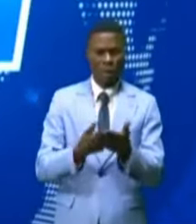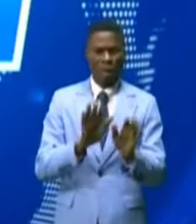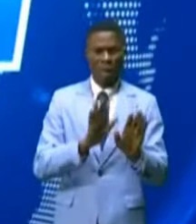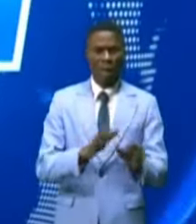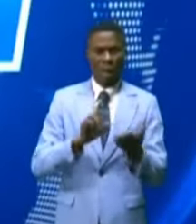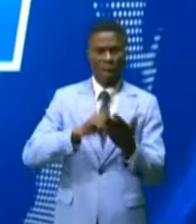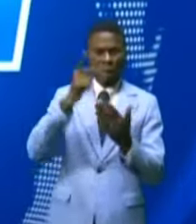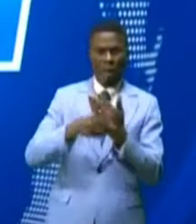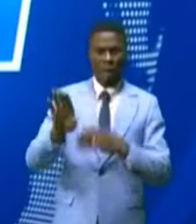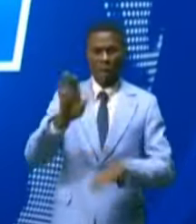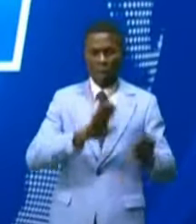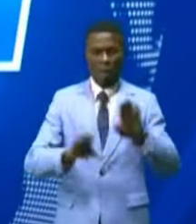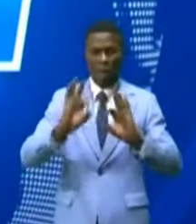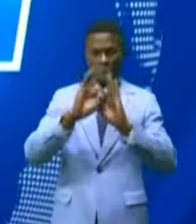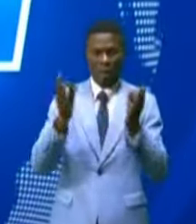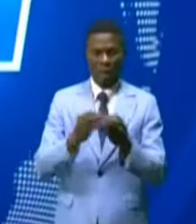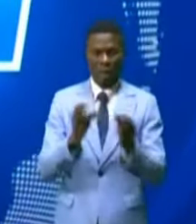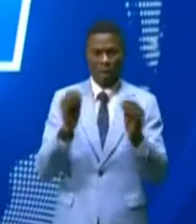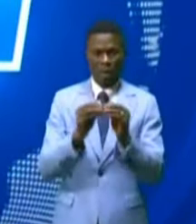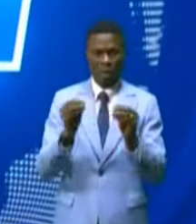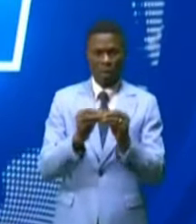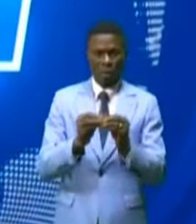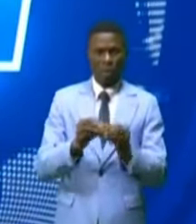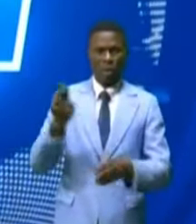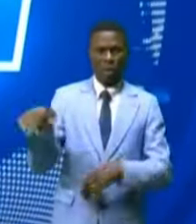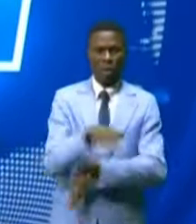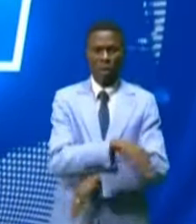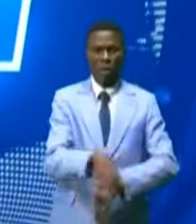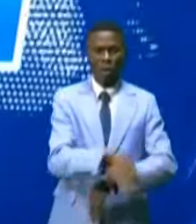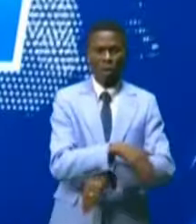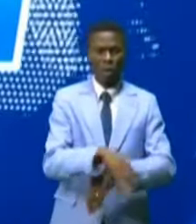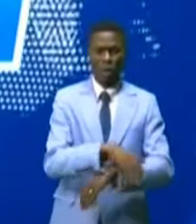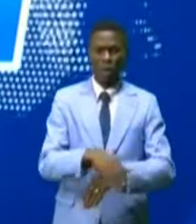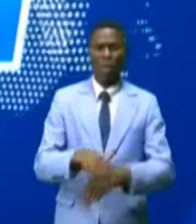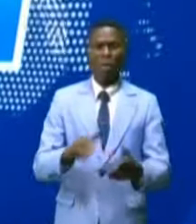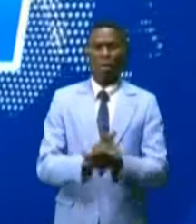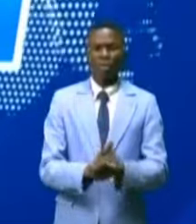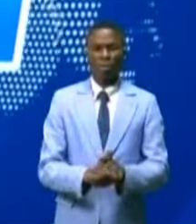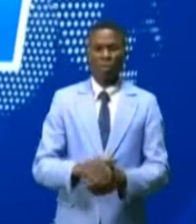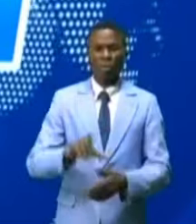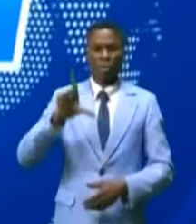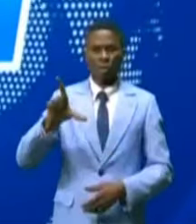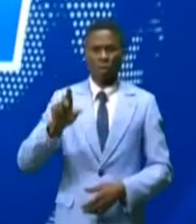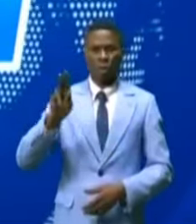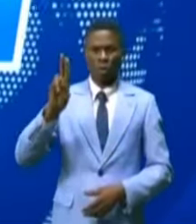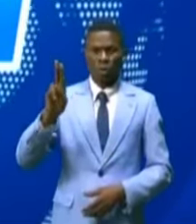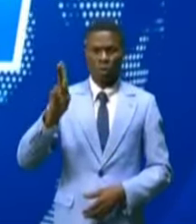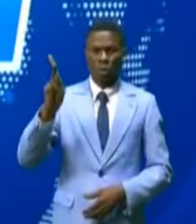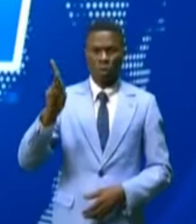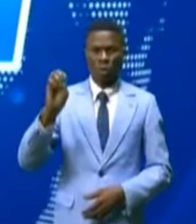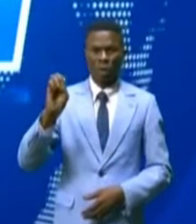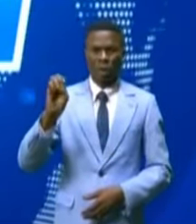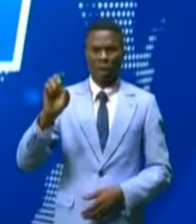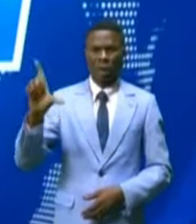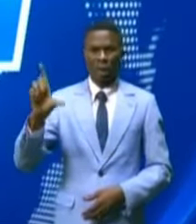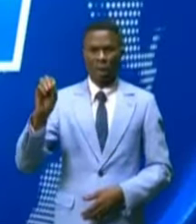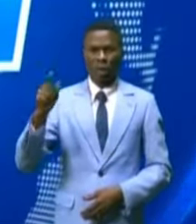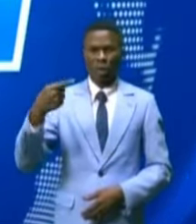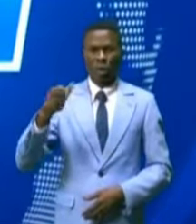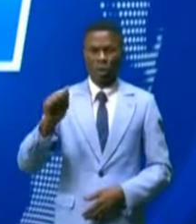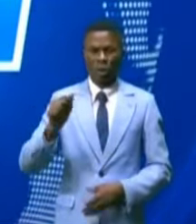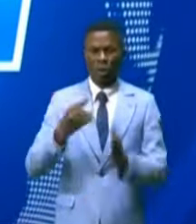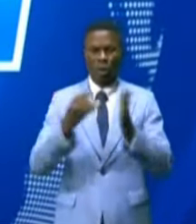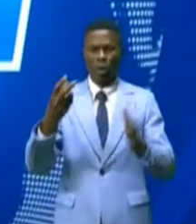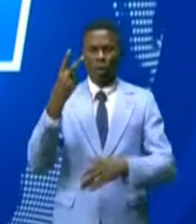le programme des obsèques, la famille s'est réunie à Ngiri Ngiri, 6 avenue Lokelenge, numéro 62,